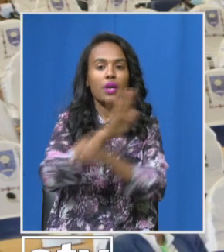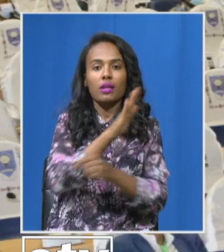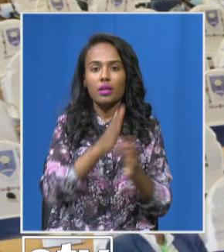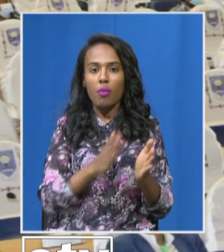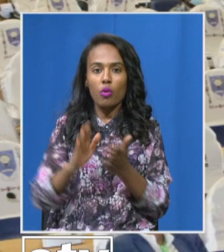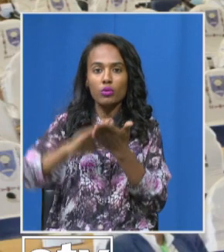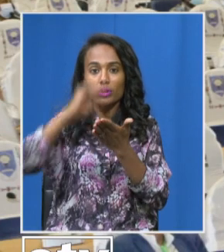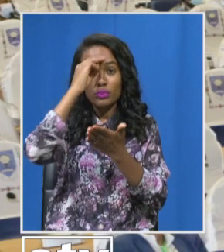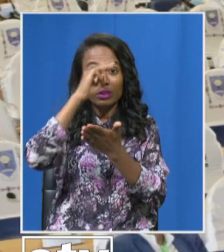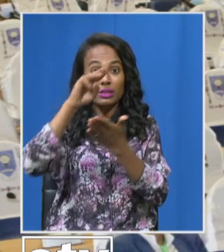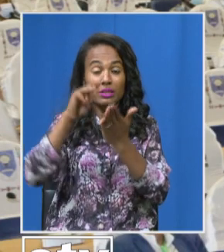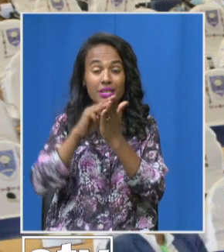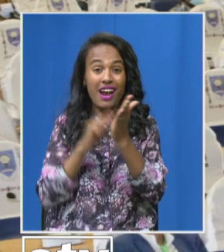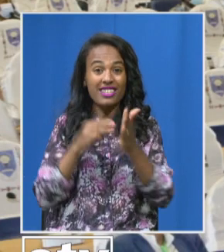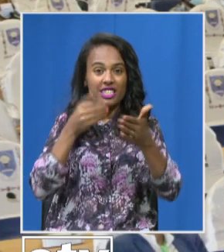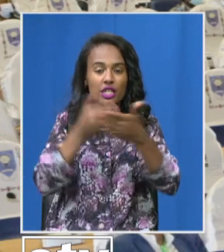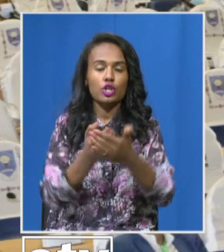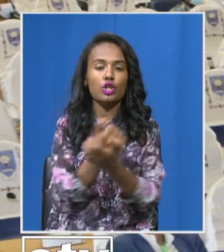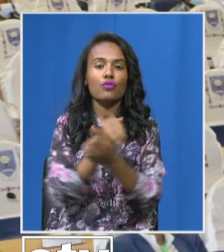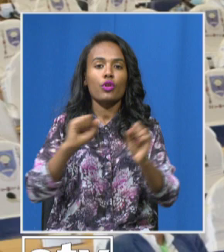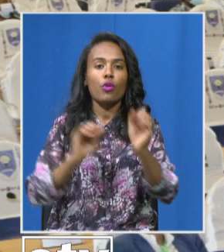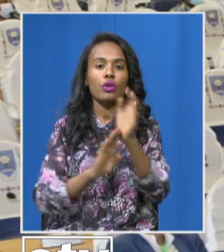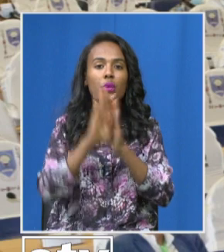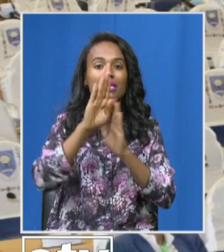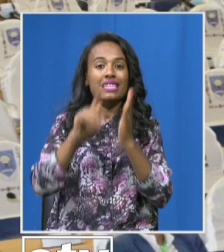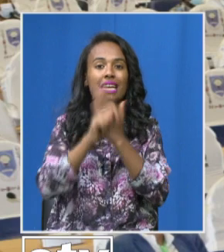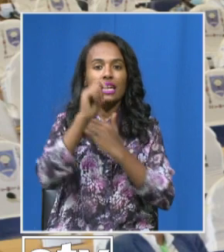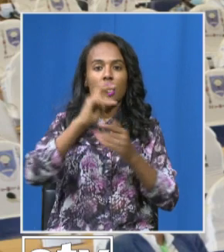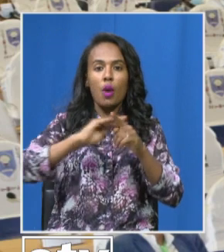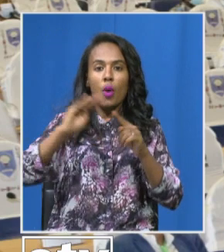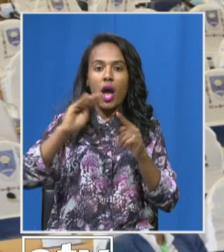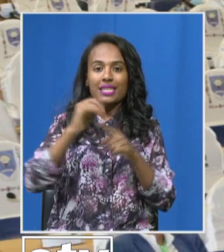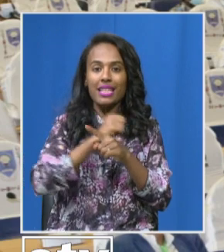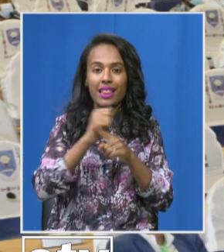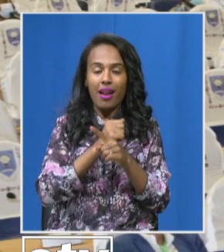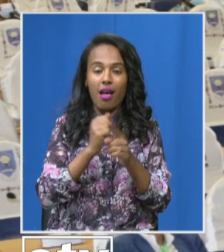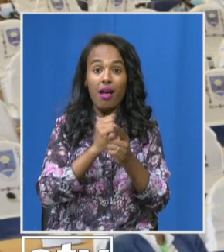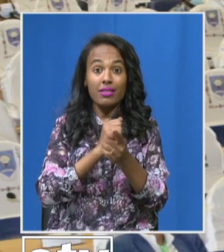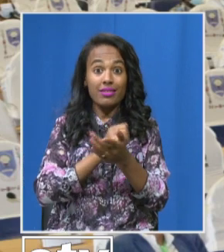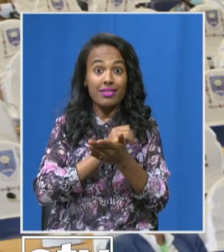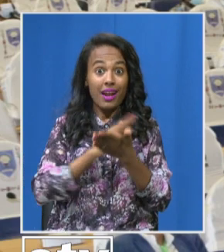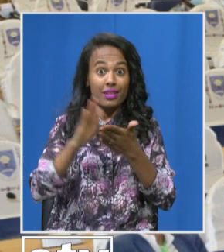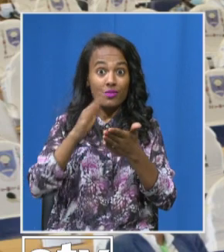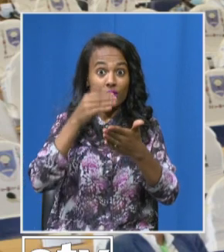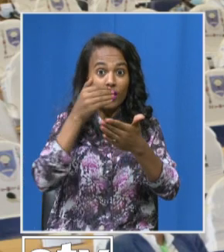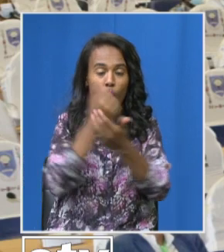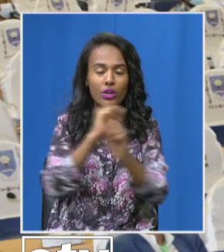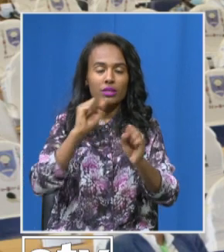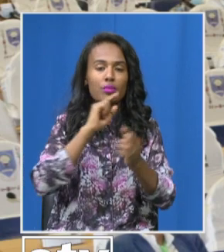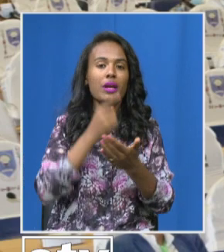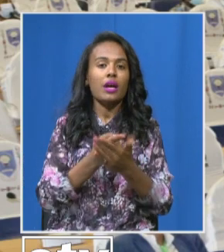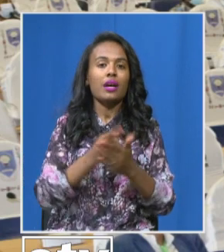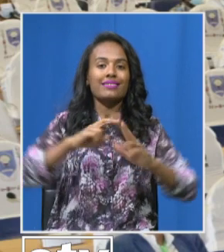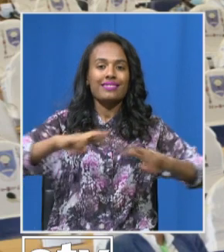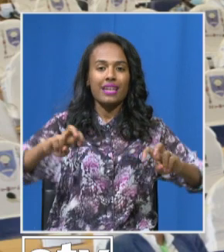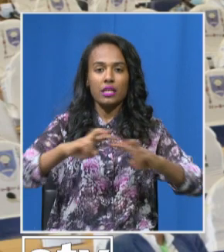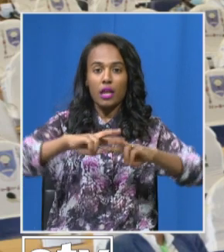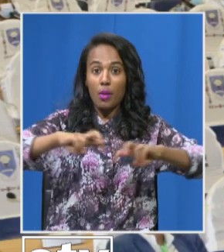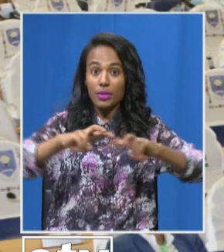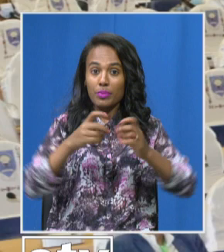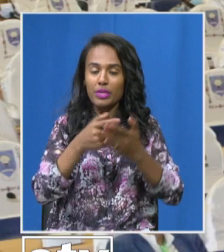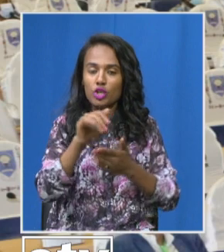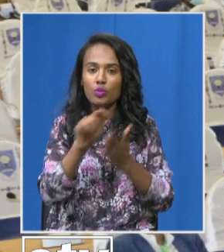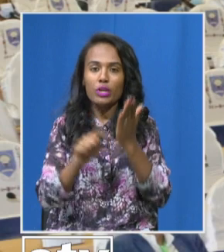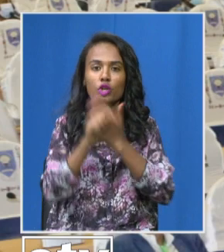ከማጎልበት የትምህርት ስርዓት ተደራሽነት ፍትሃዊነትን ማሳደግ የቴክኒክና ሙያ ትምህርትና ስልጠና ጥራት ተደራሽነት ፍትሃዊነትን ማሳደግ ጥናትና ምርምር